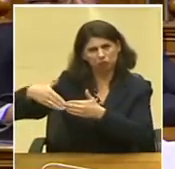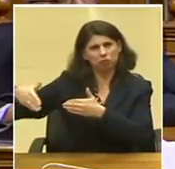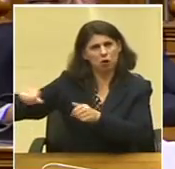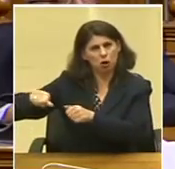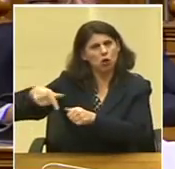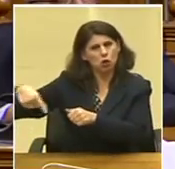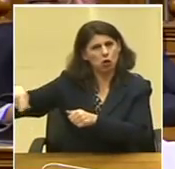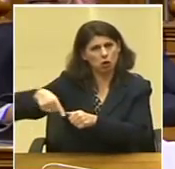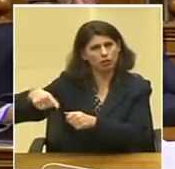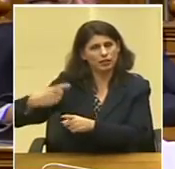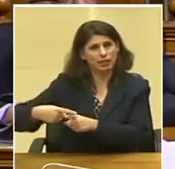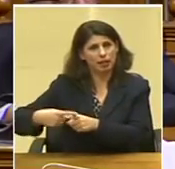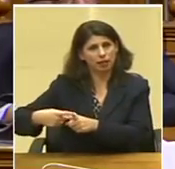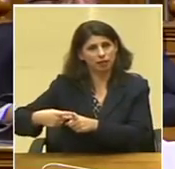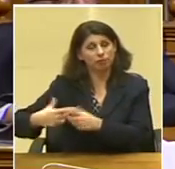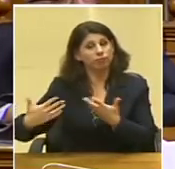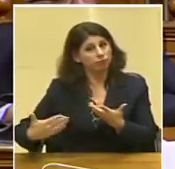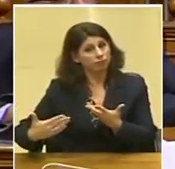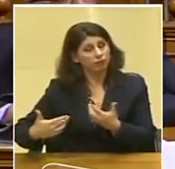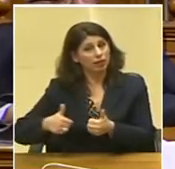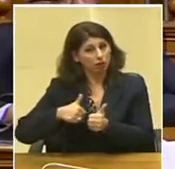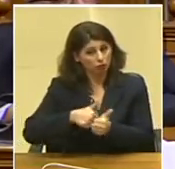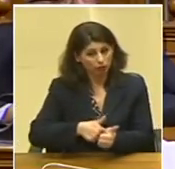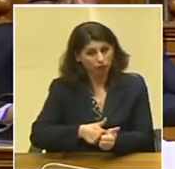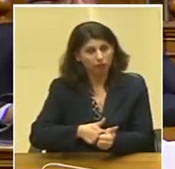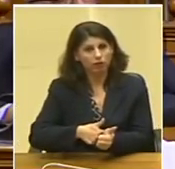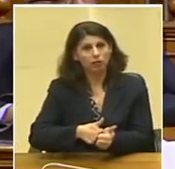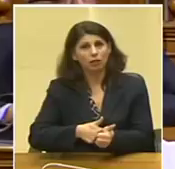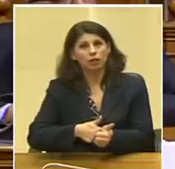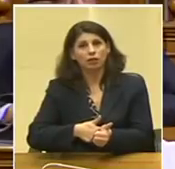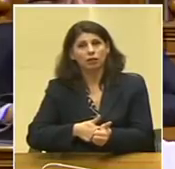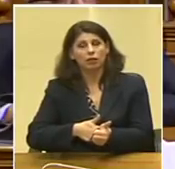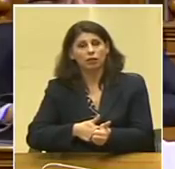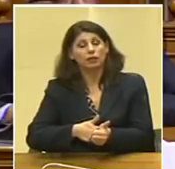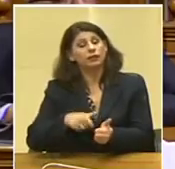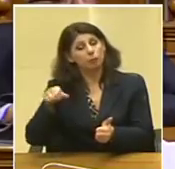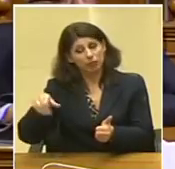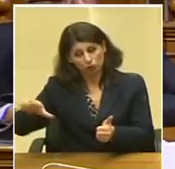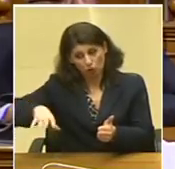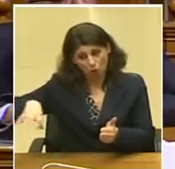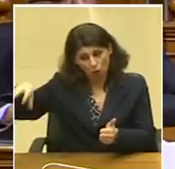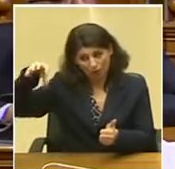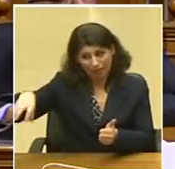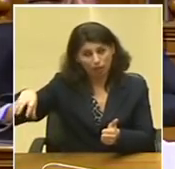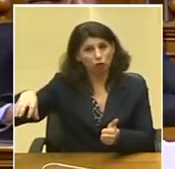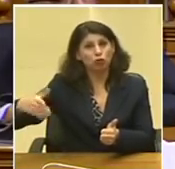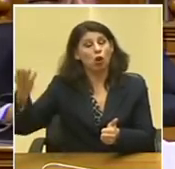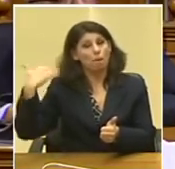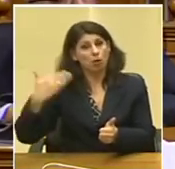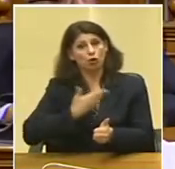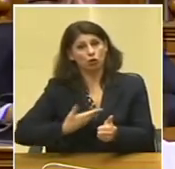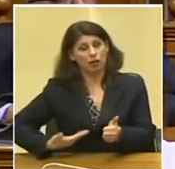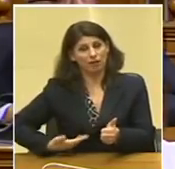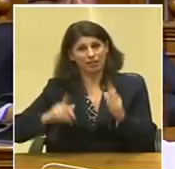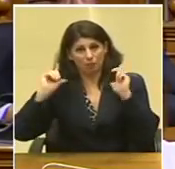Κατακολουθίαν σε σχέση με την επικράτεια της νυν πρώην Ιουγκοσλαβικής Δημοκρατίας Μακεδονίας, το